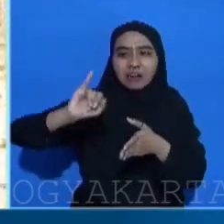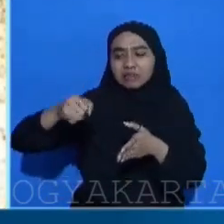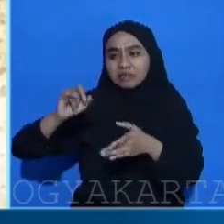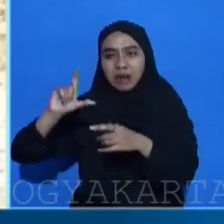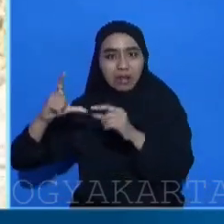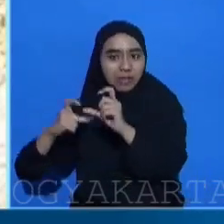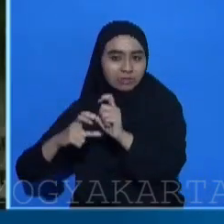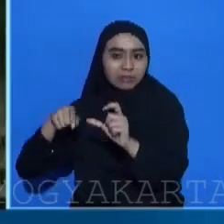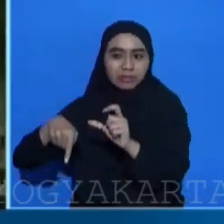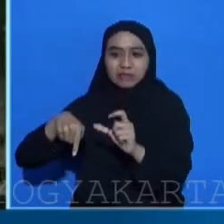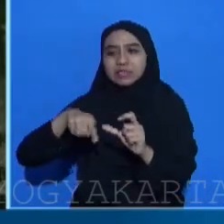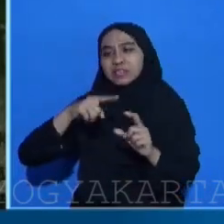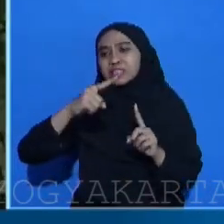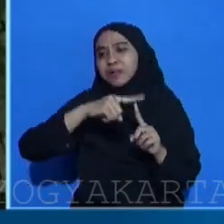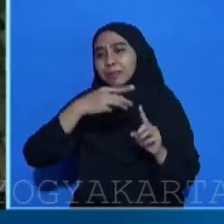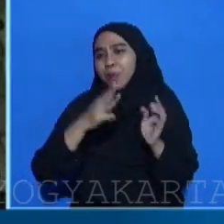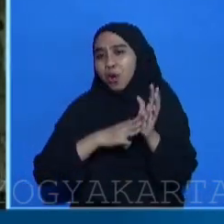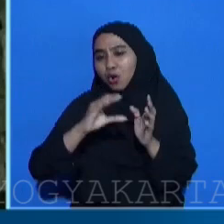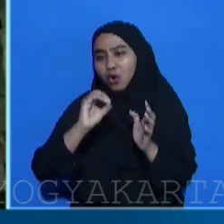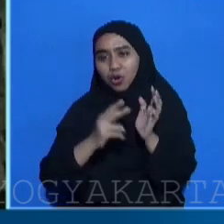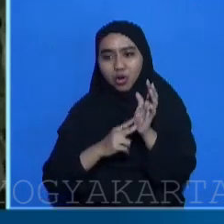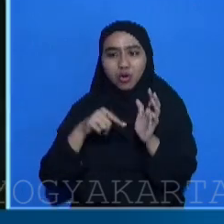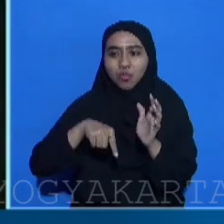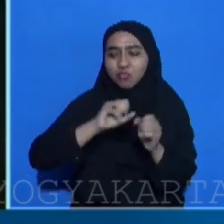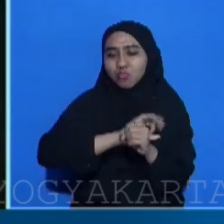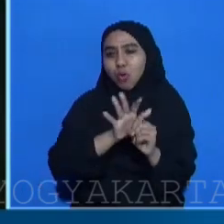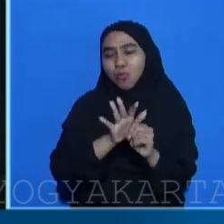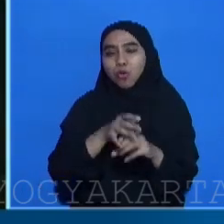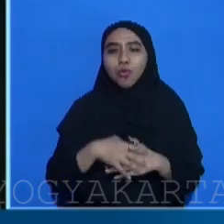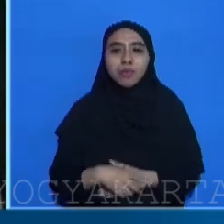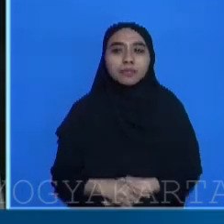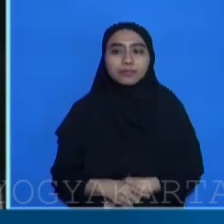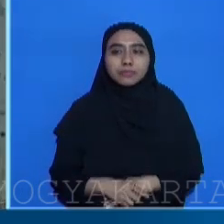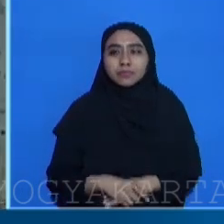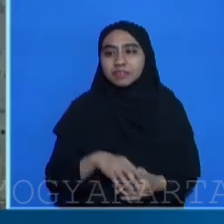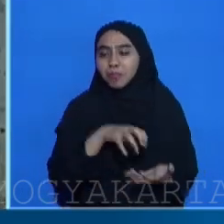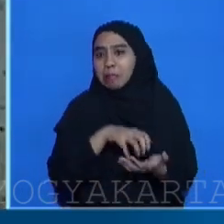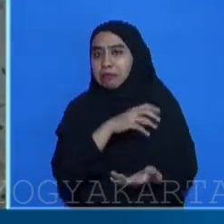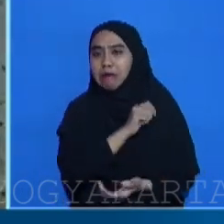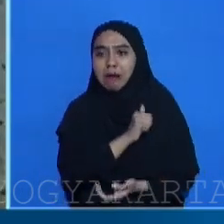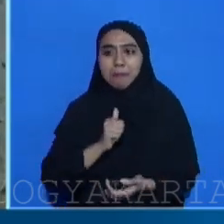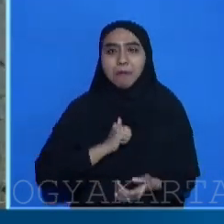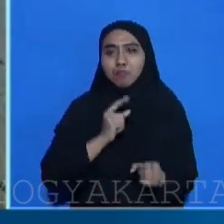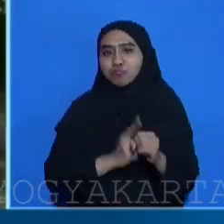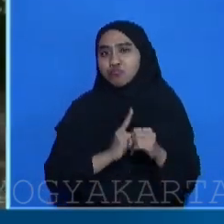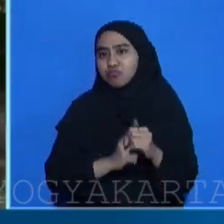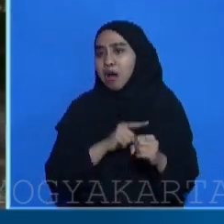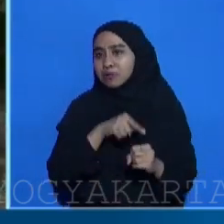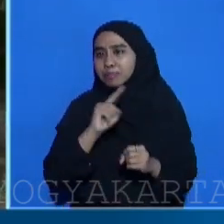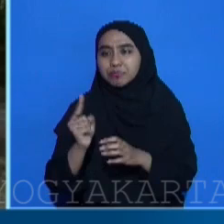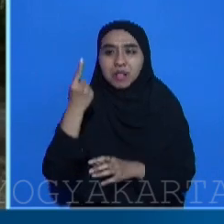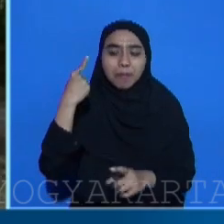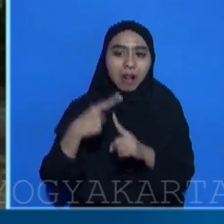Dusun Sidorejo Kelurahan Glagah kapenewon Temon Kulon Progo situs keagamaan bercorak agama Buddha Ini pertama kali